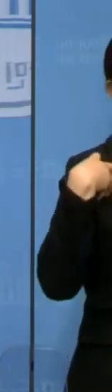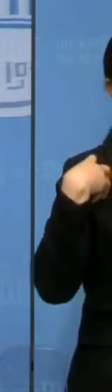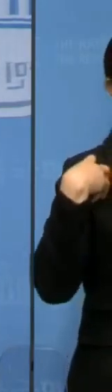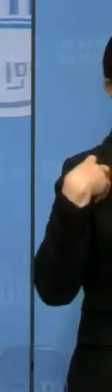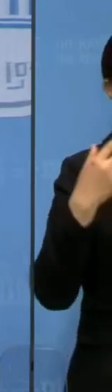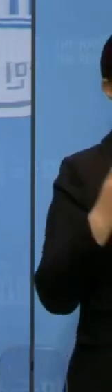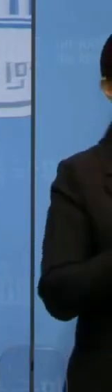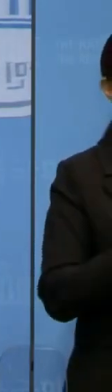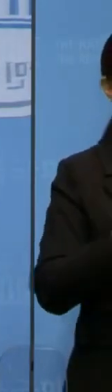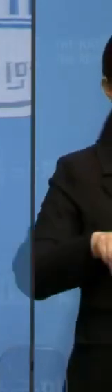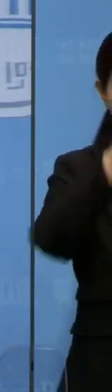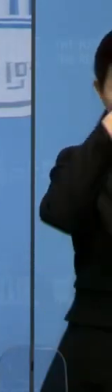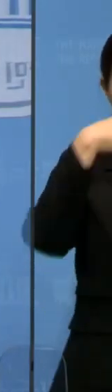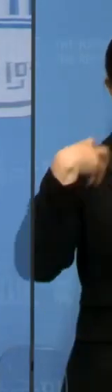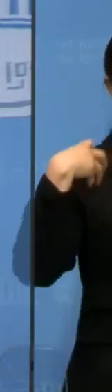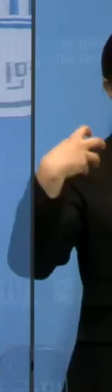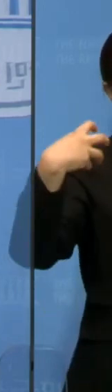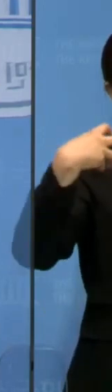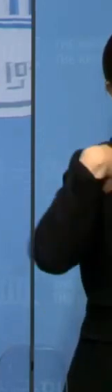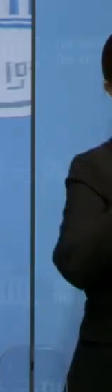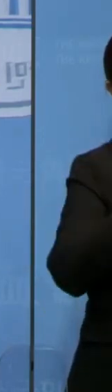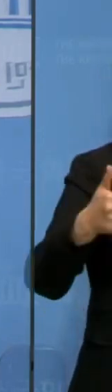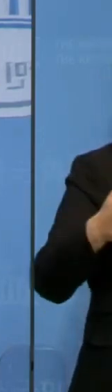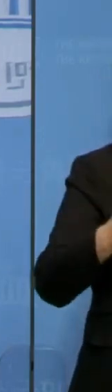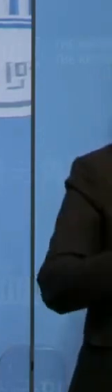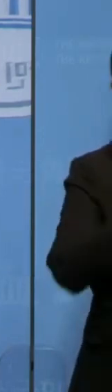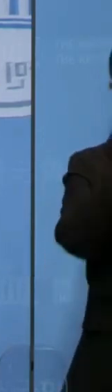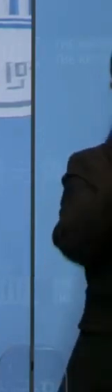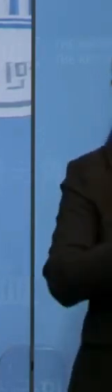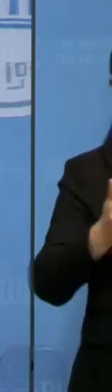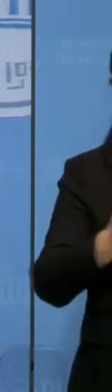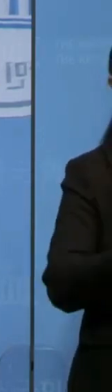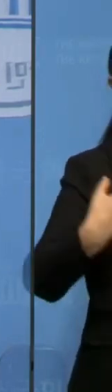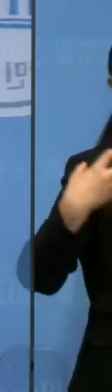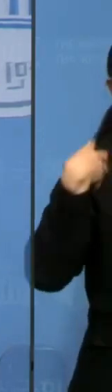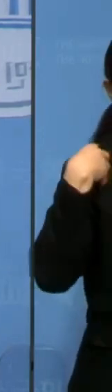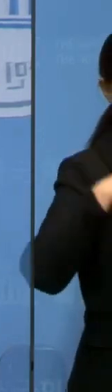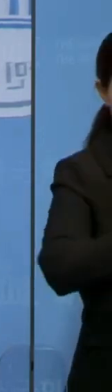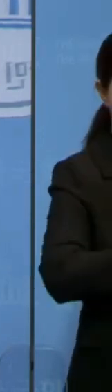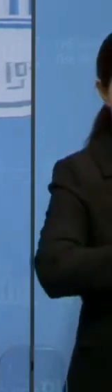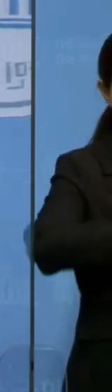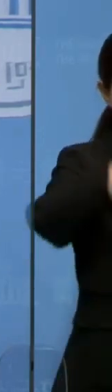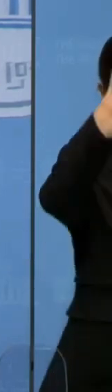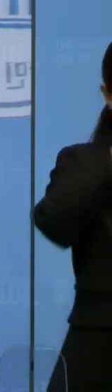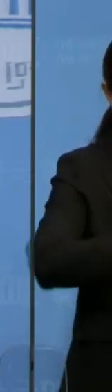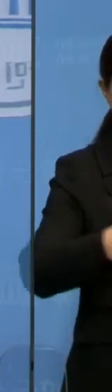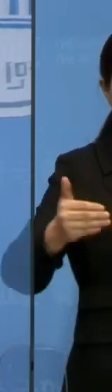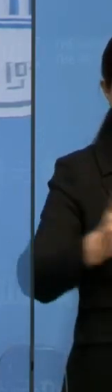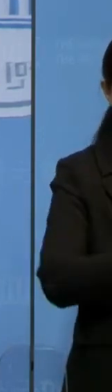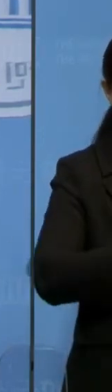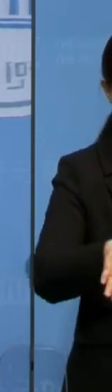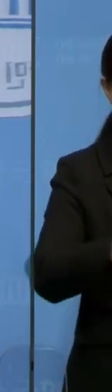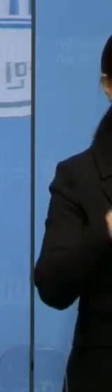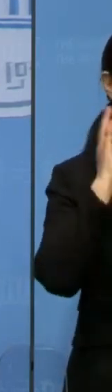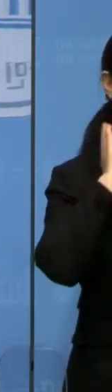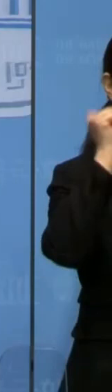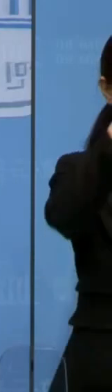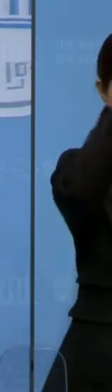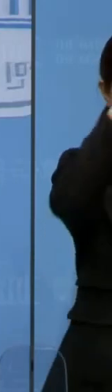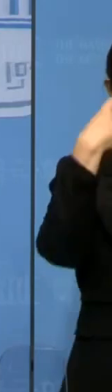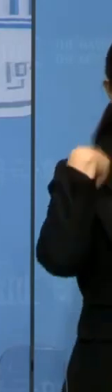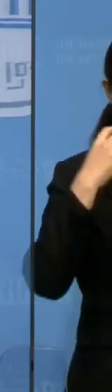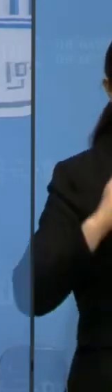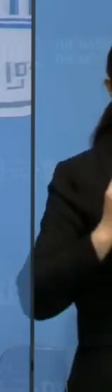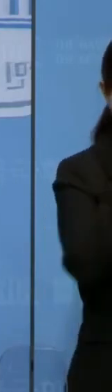그래서 책임지겠습니다 마지막 한 순간까지 문제 인정 불을 지펴 내 써라 모든